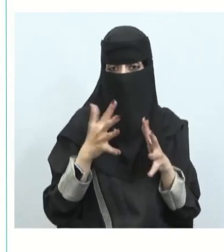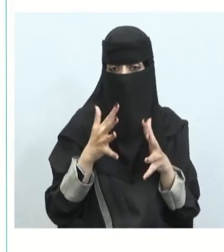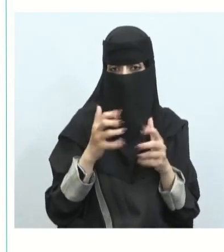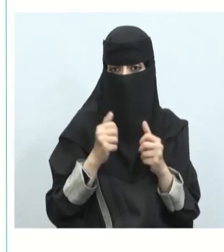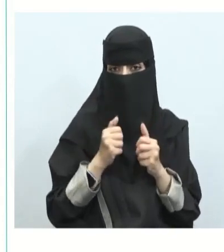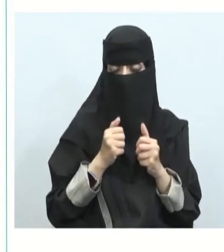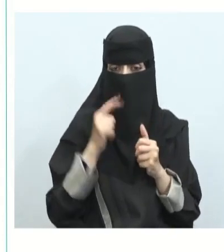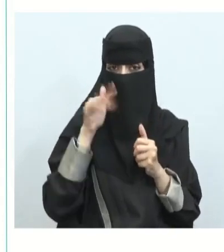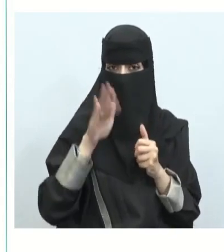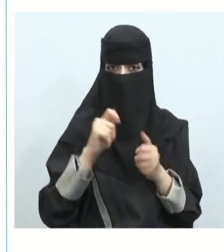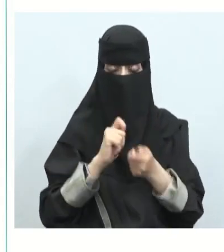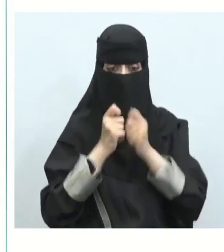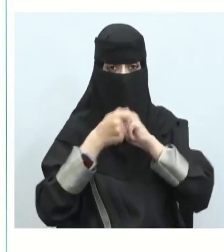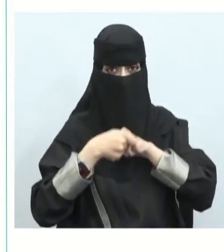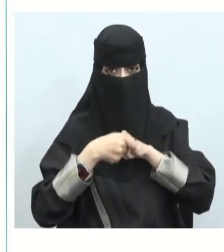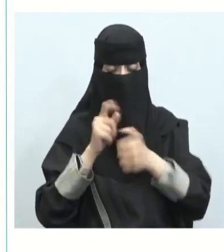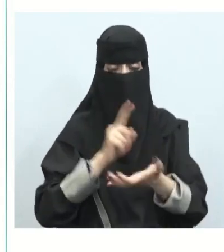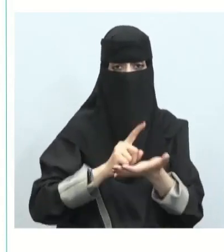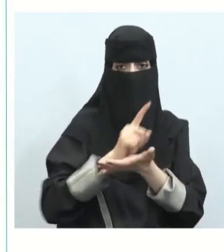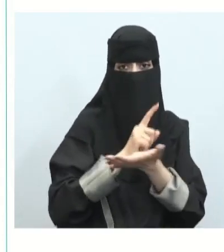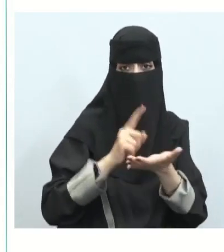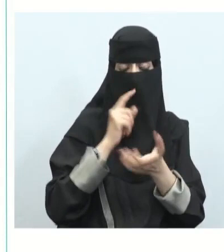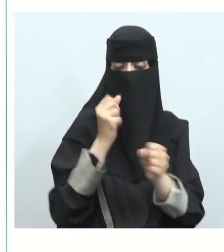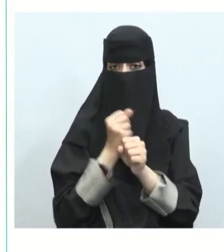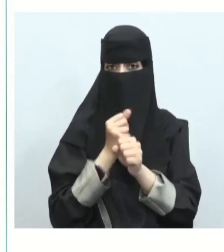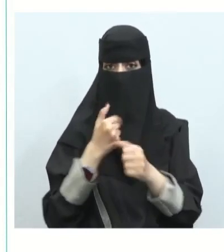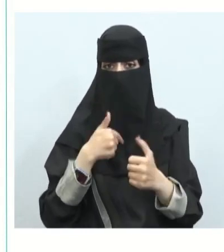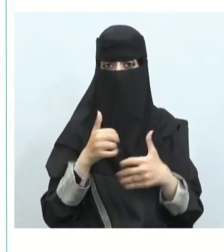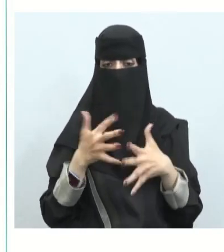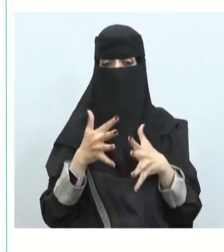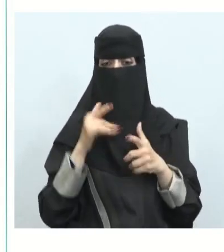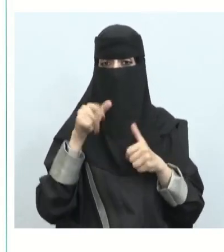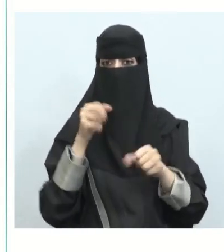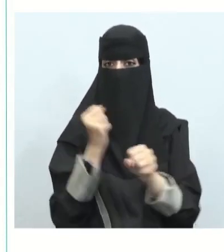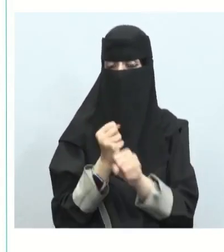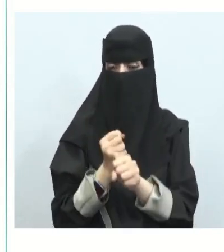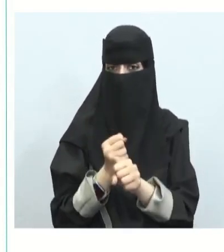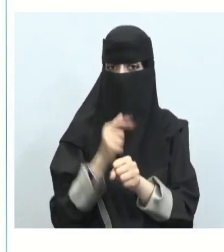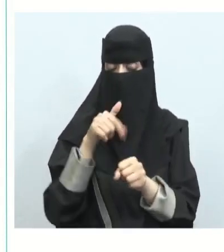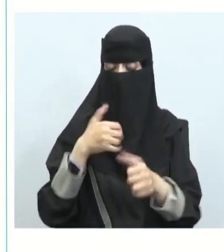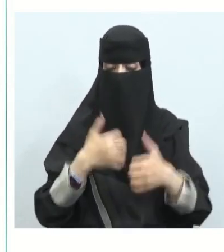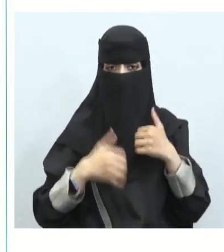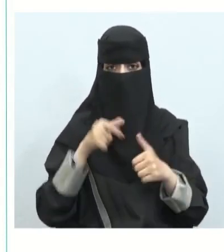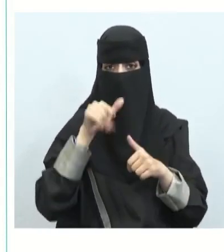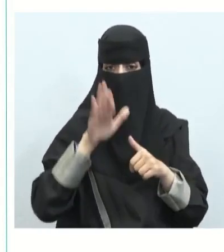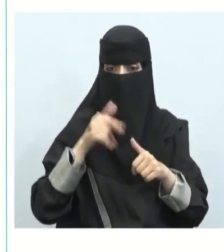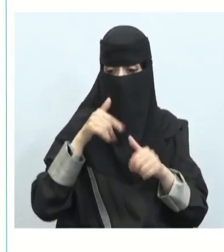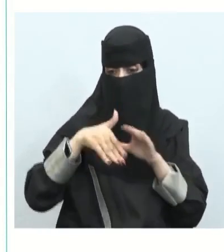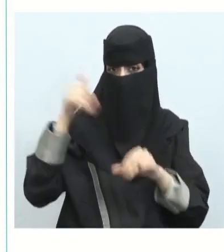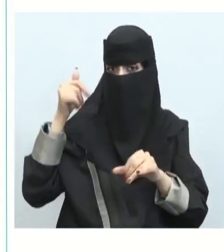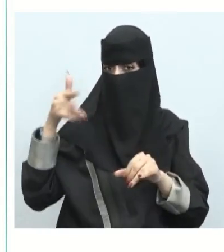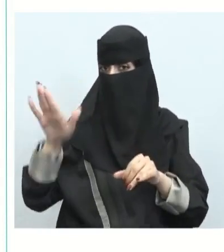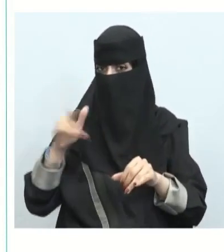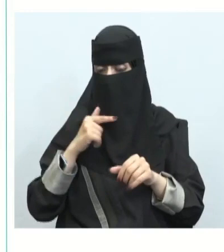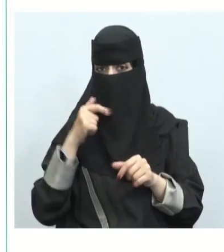حينما ت تغير بئه العمل قد يشعر الموظف انه مهدد في وظيفته قد يشعر انه سيتم الاستغناء عنه